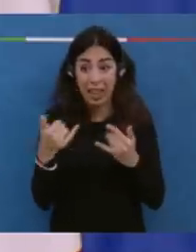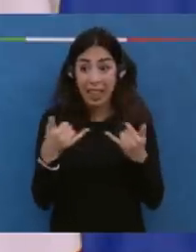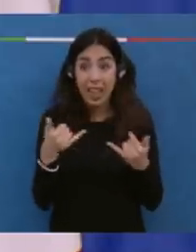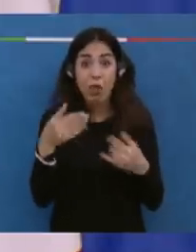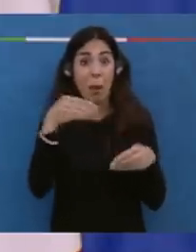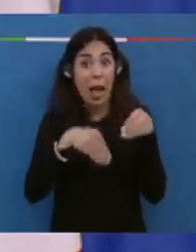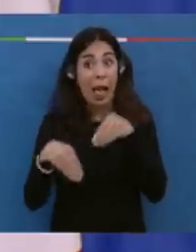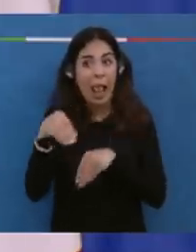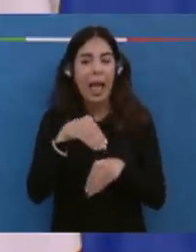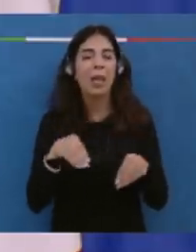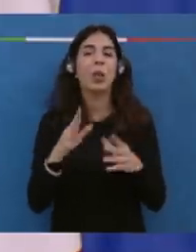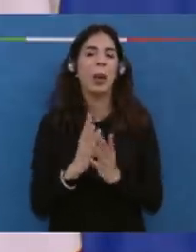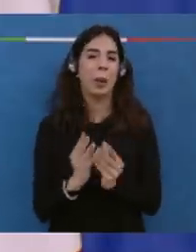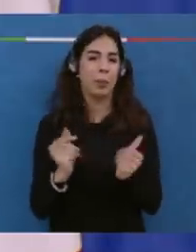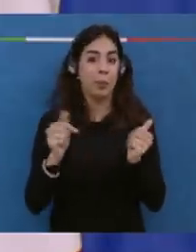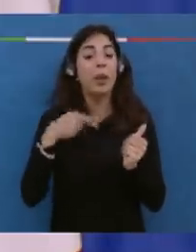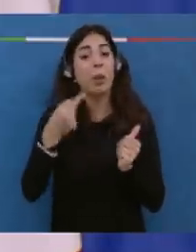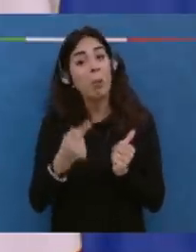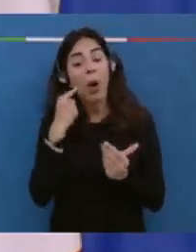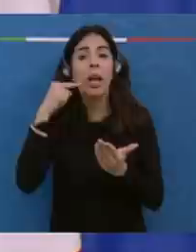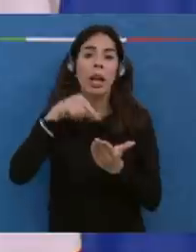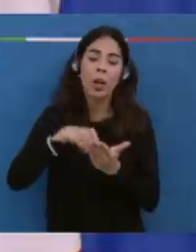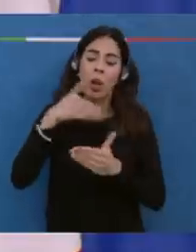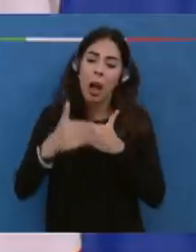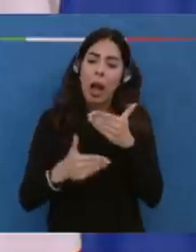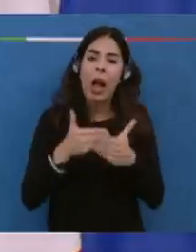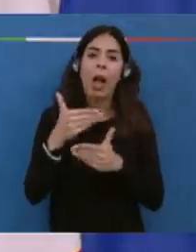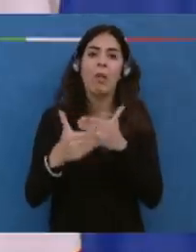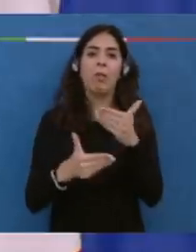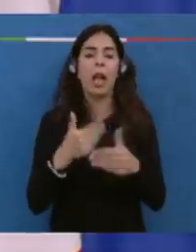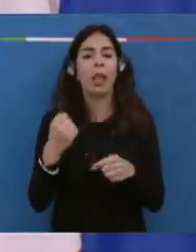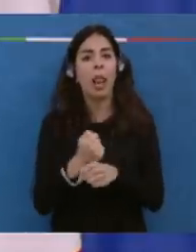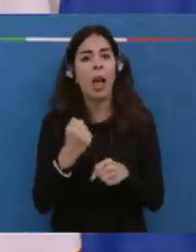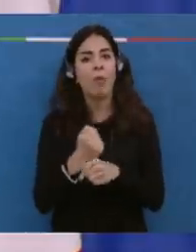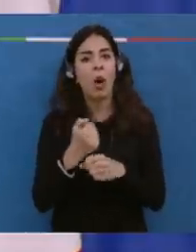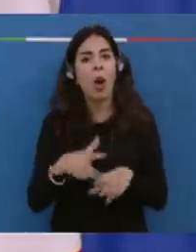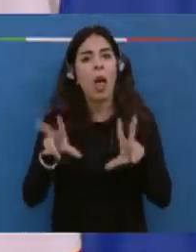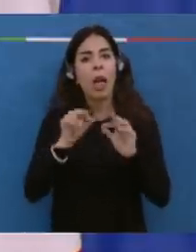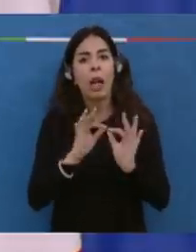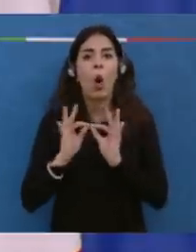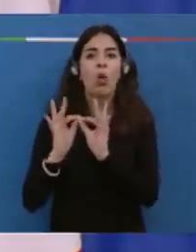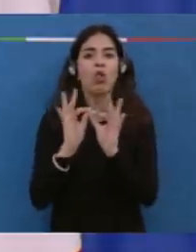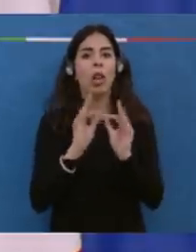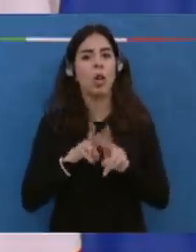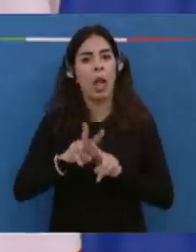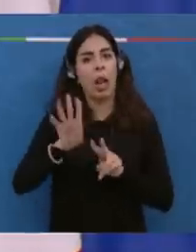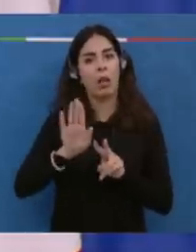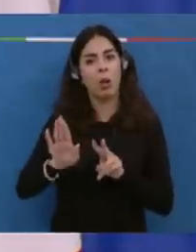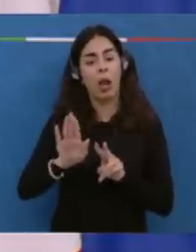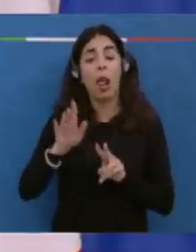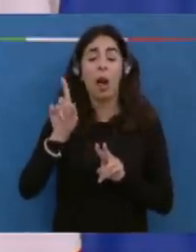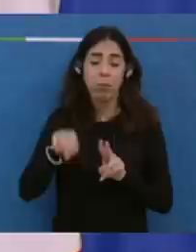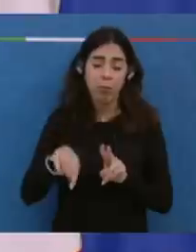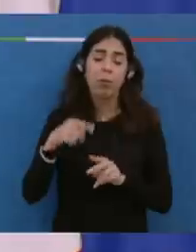continuare l'opera di riconciliazione nazionale e anche qui c'è gran bisogno di aiuto credo che